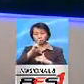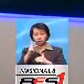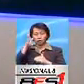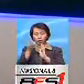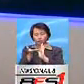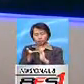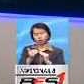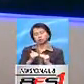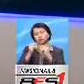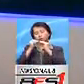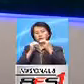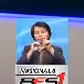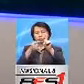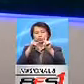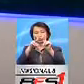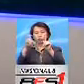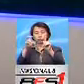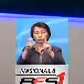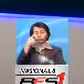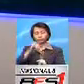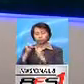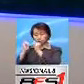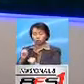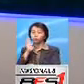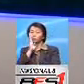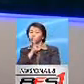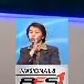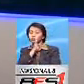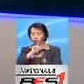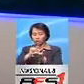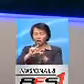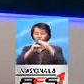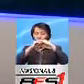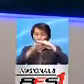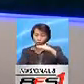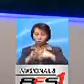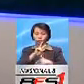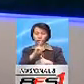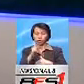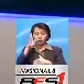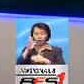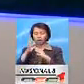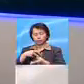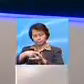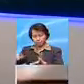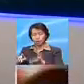akan dinaikkan menjadi RM1,200. Dan bagi individu bujang berpendapatan di bawah RM2,000 akan